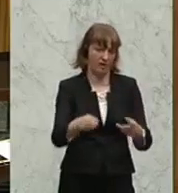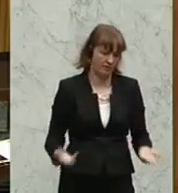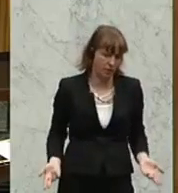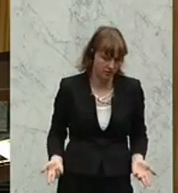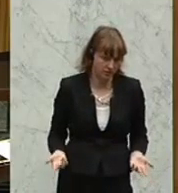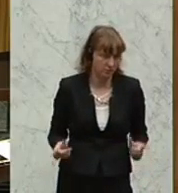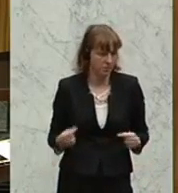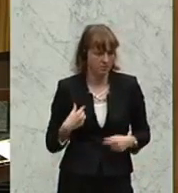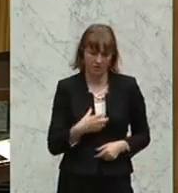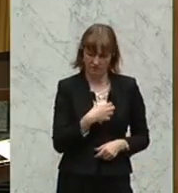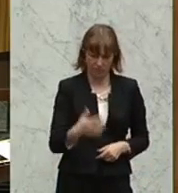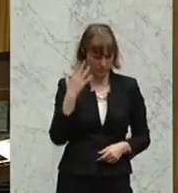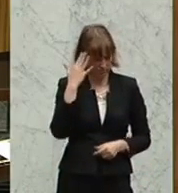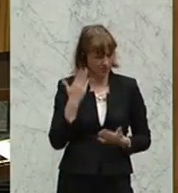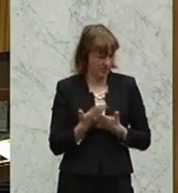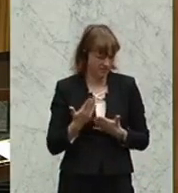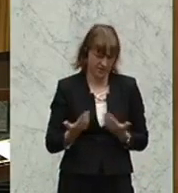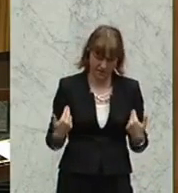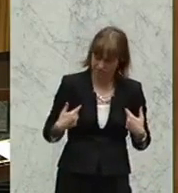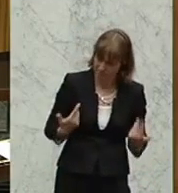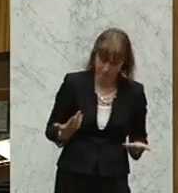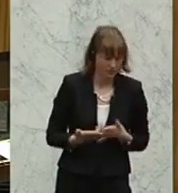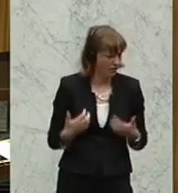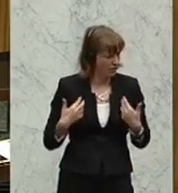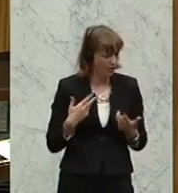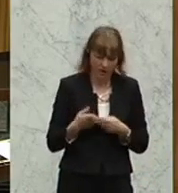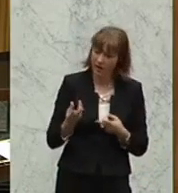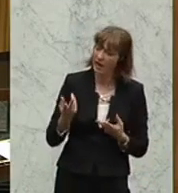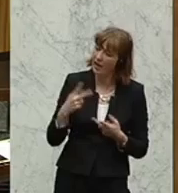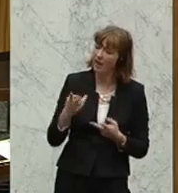war. Die Botschaft, auf wie mit der Mehrwertsteuer,